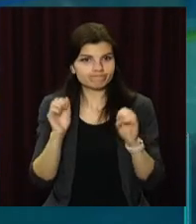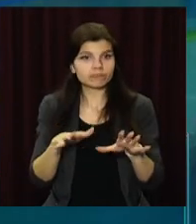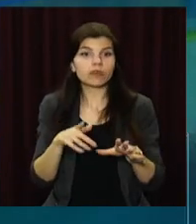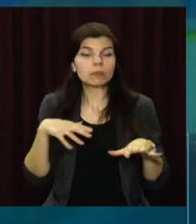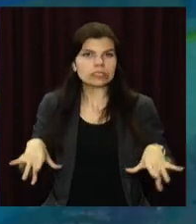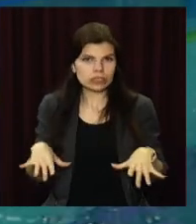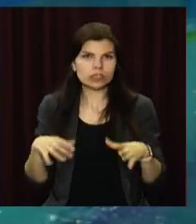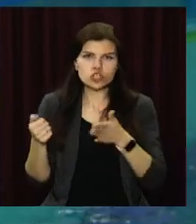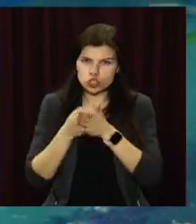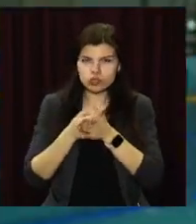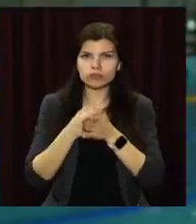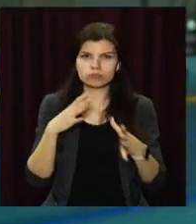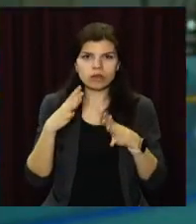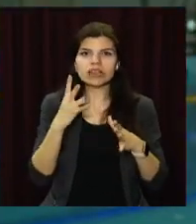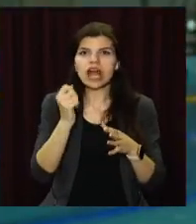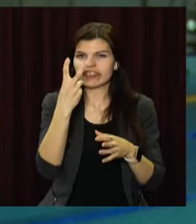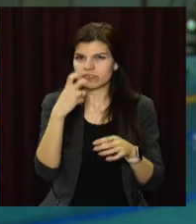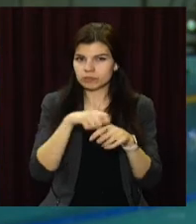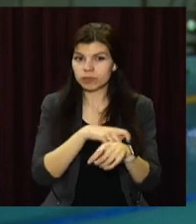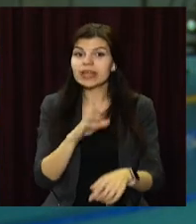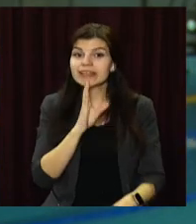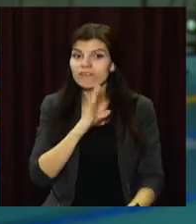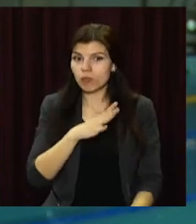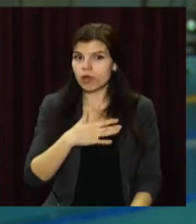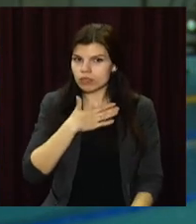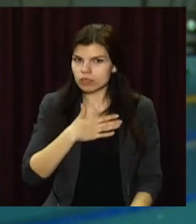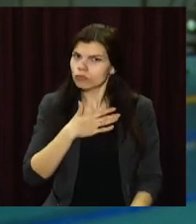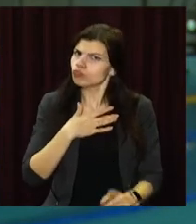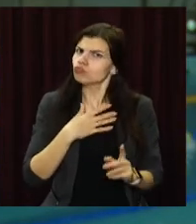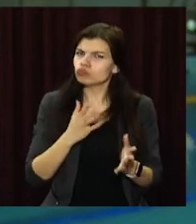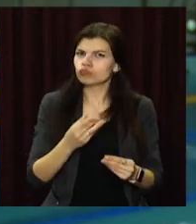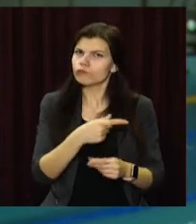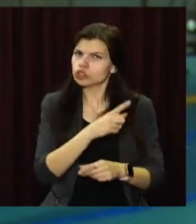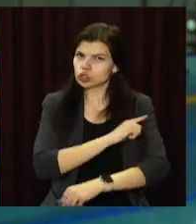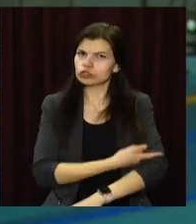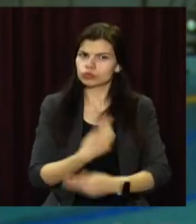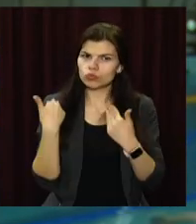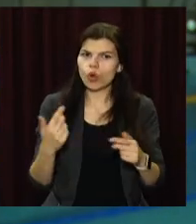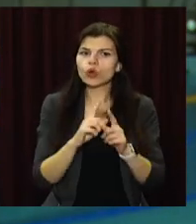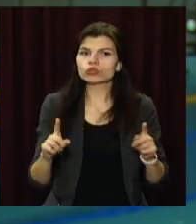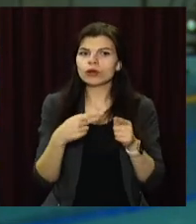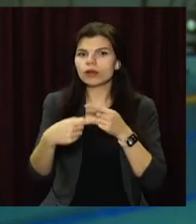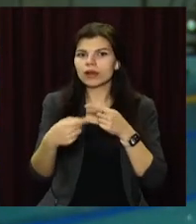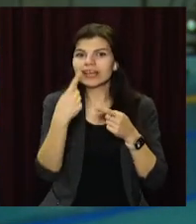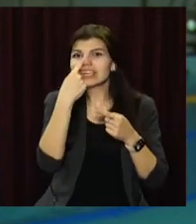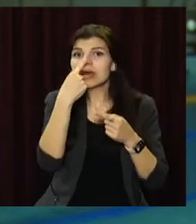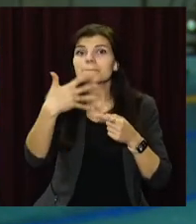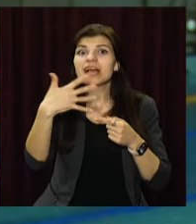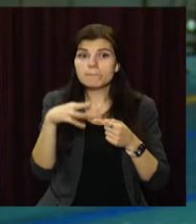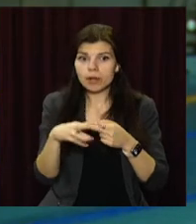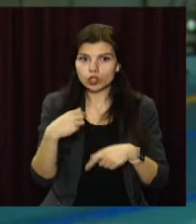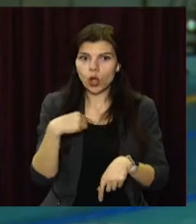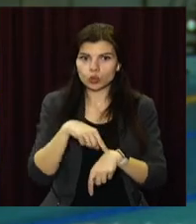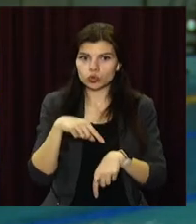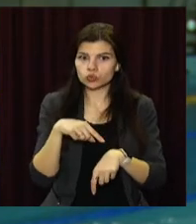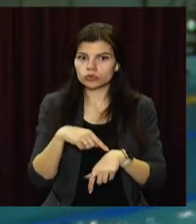все-таки більше готувалися на 200. Дівчатки були доволі такі сильні, і особливо останні метрів, мабуть, 50, я